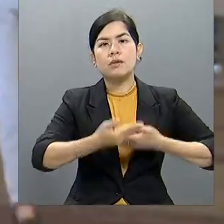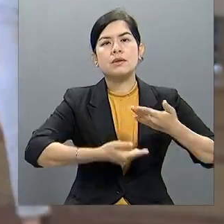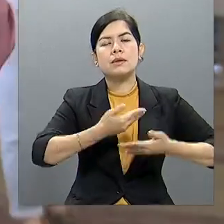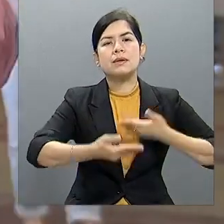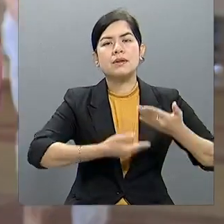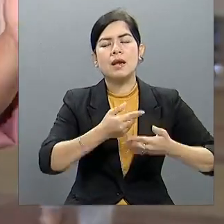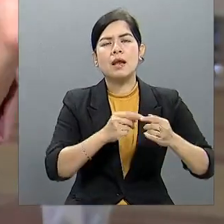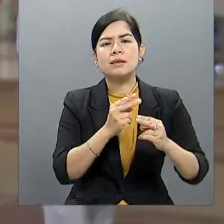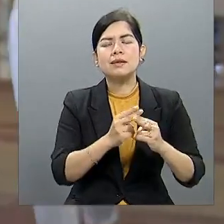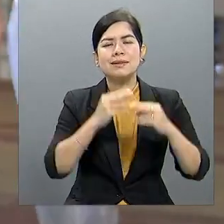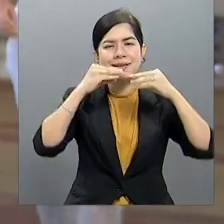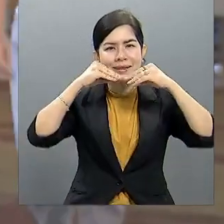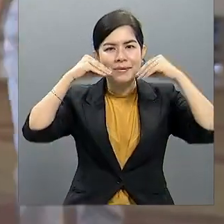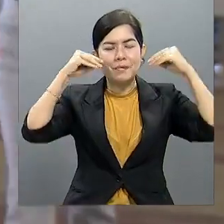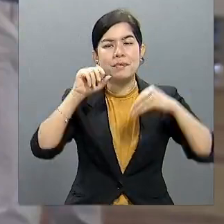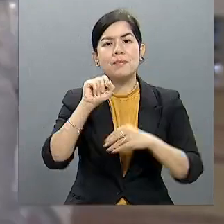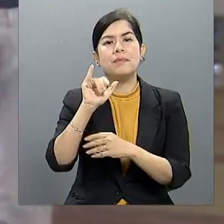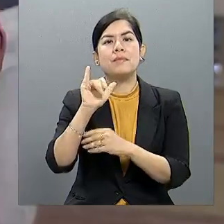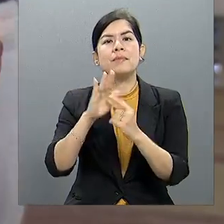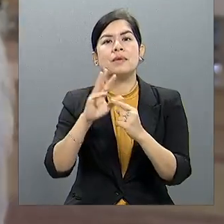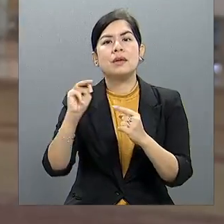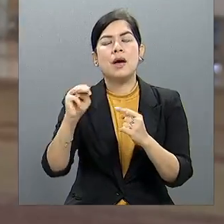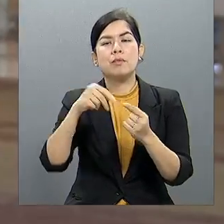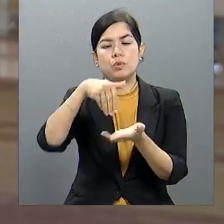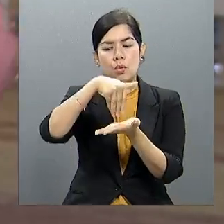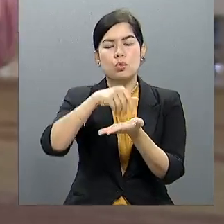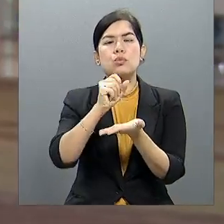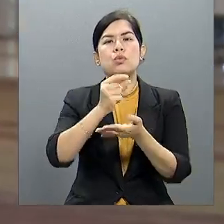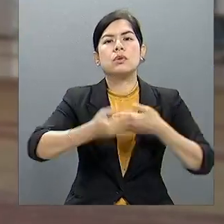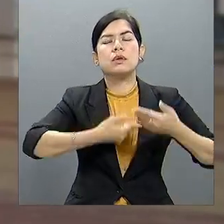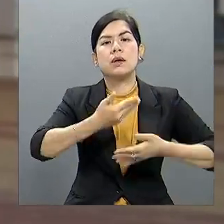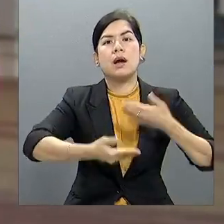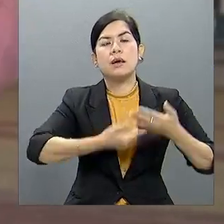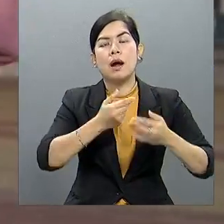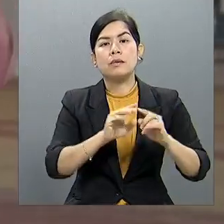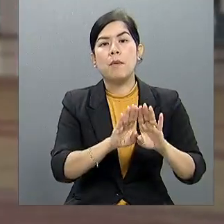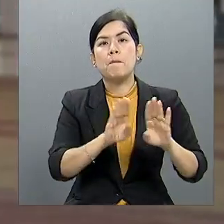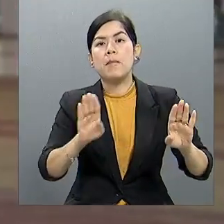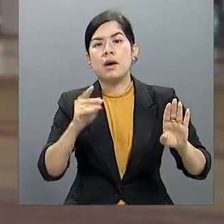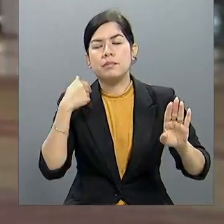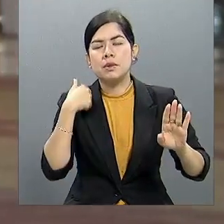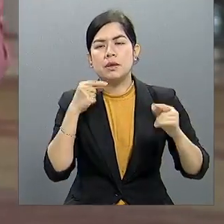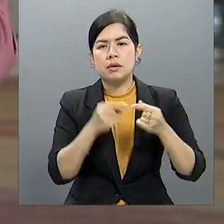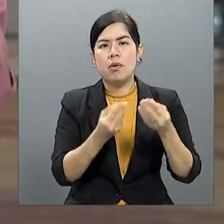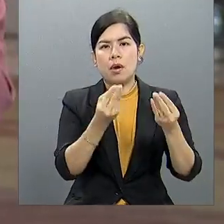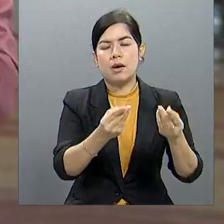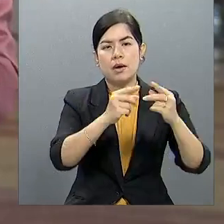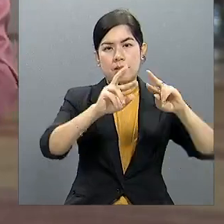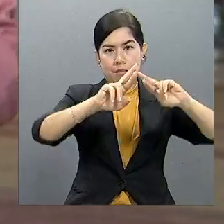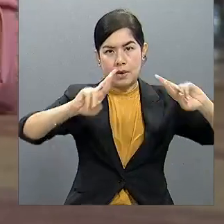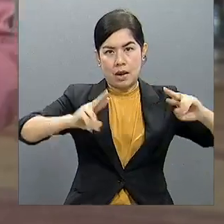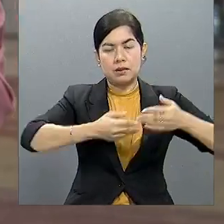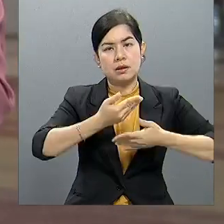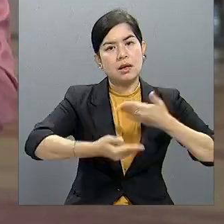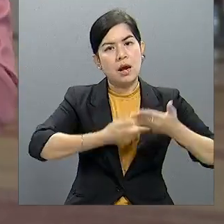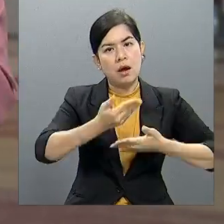ะโดวนี้บริเวณศูยการคาขนาดใหญ่เขาจะเปิดพื้นที่ให้กับพอค่าแ่ค่าผู้ประกอบการธุรกิจที่ได้รบผ